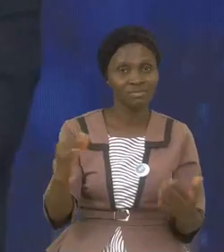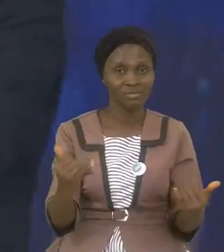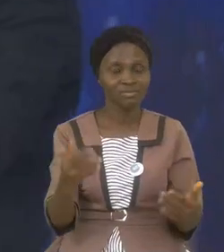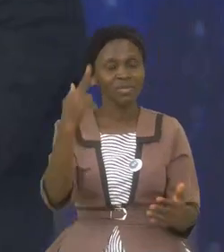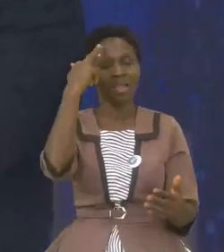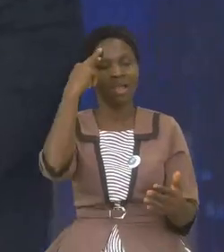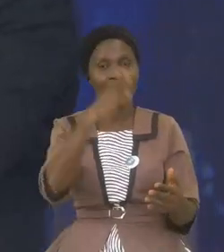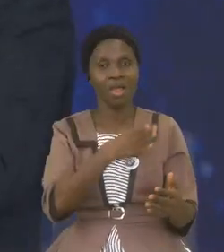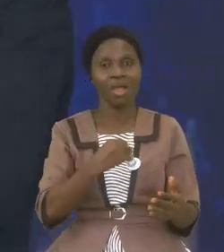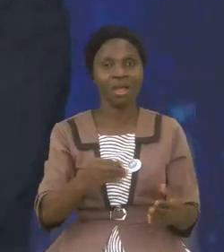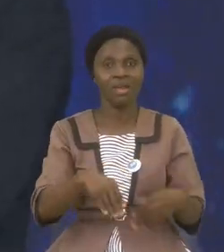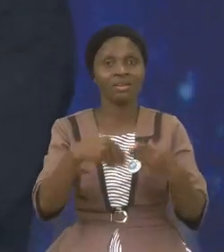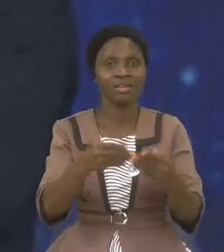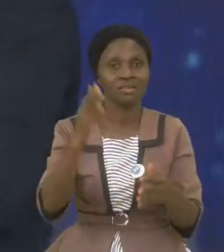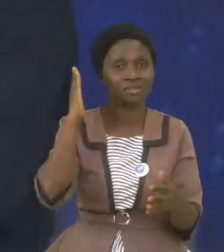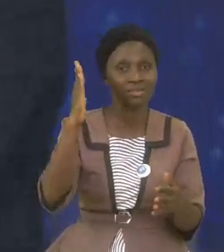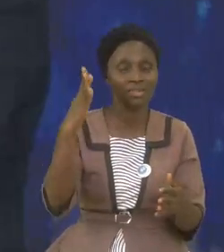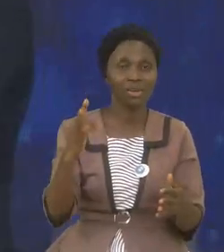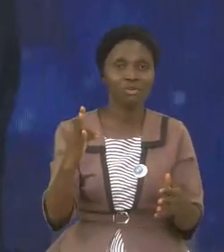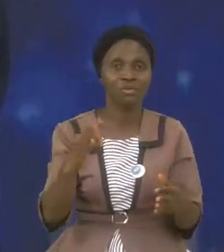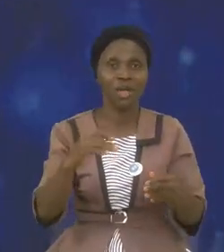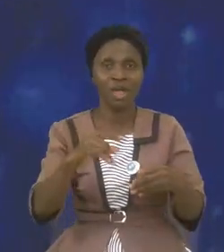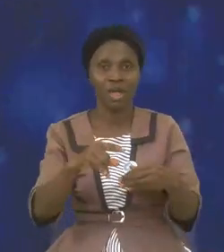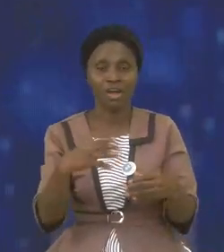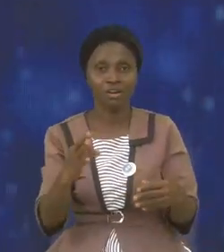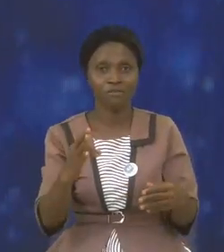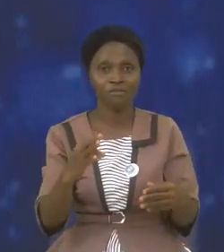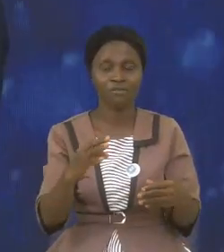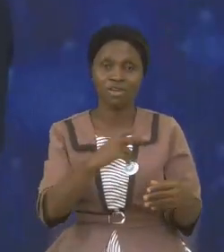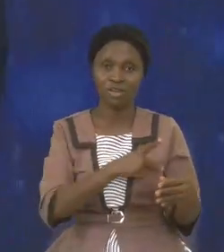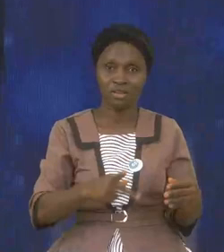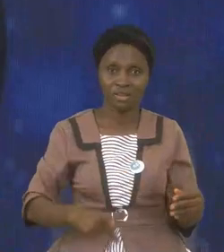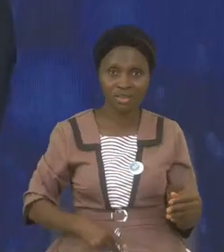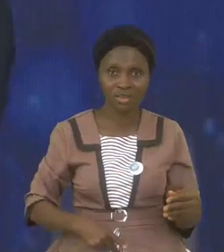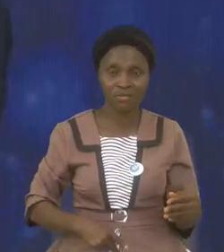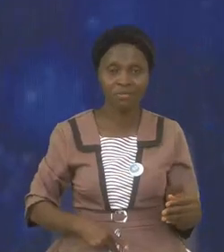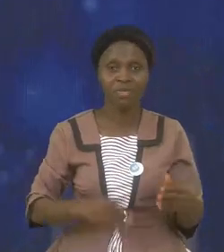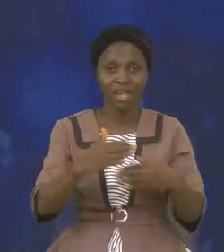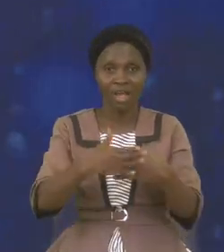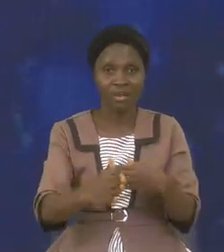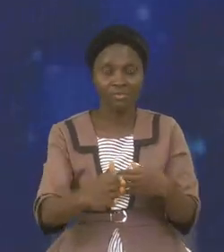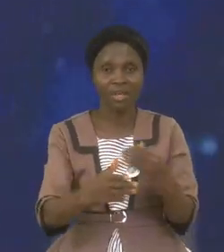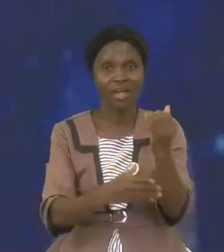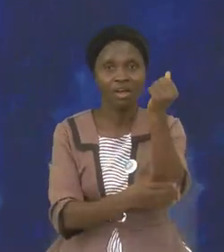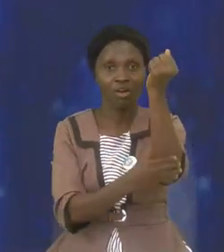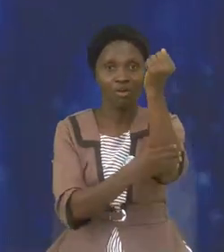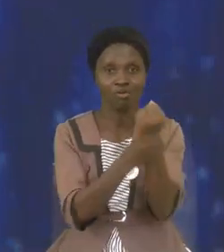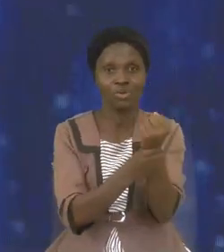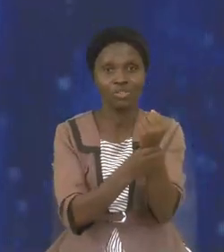sur les hommes. Maintenant, Nebuchadnezzar a reconnu, il a donné le témoignage